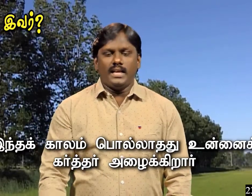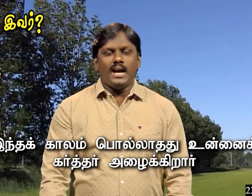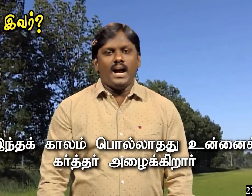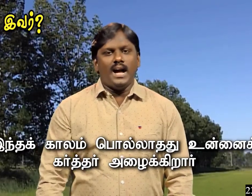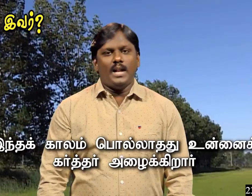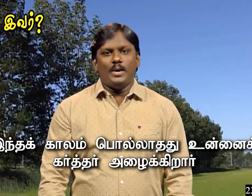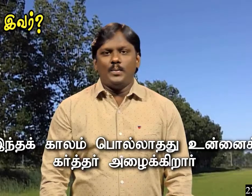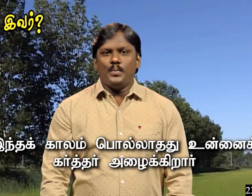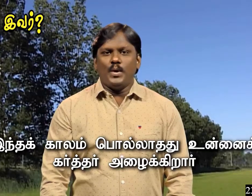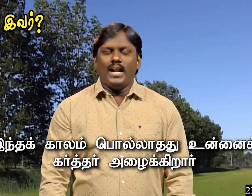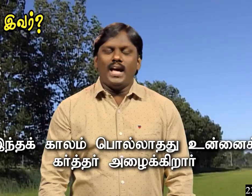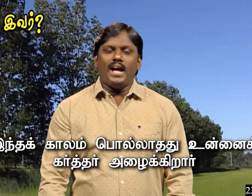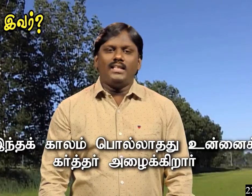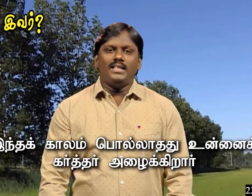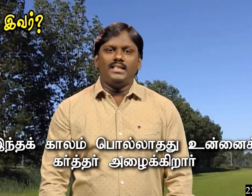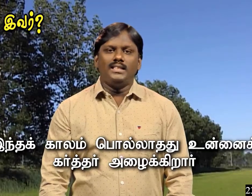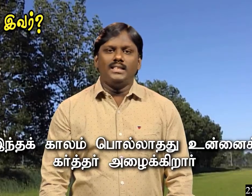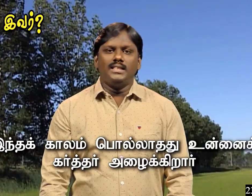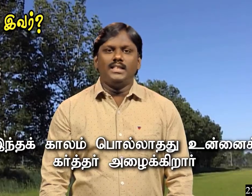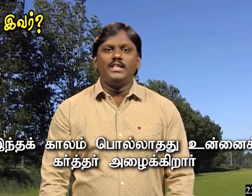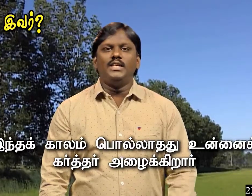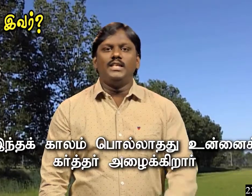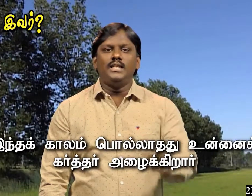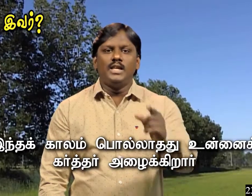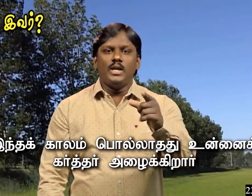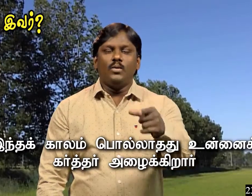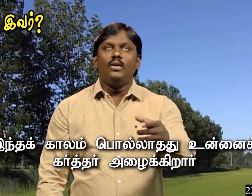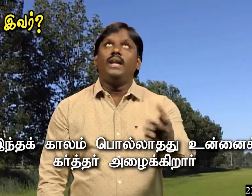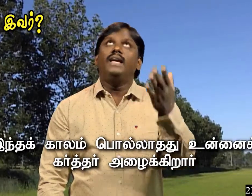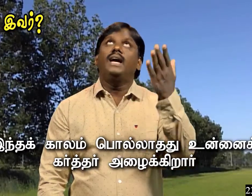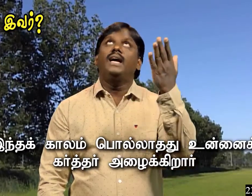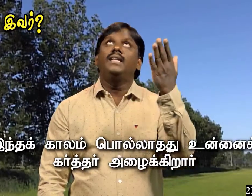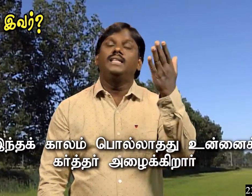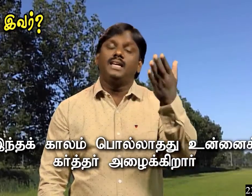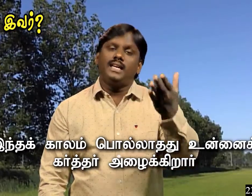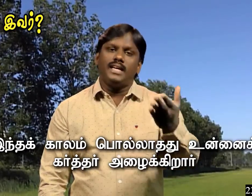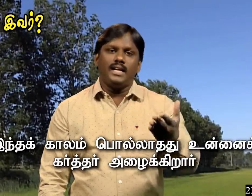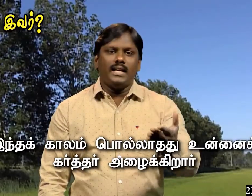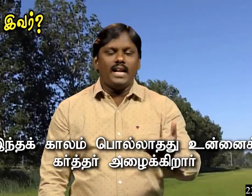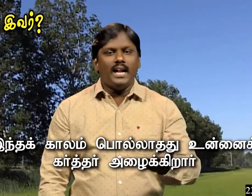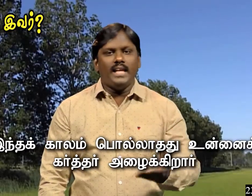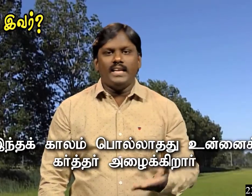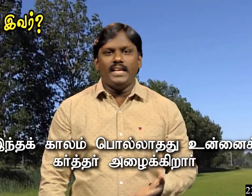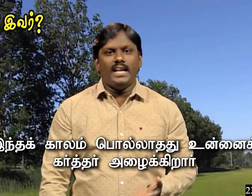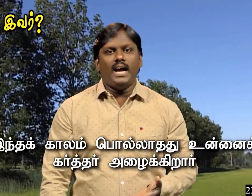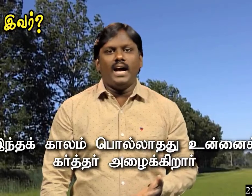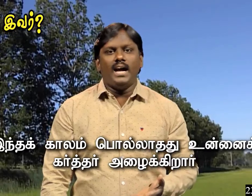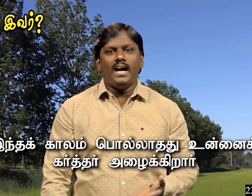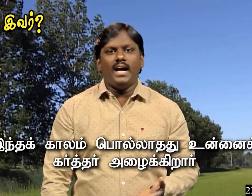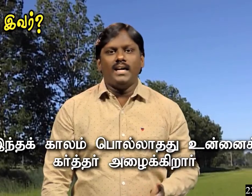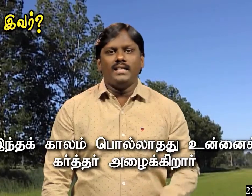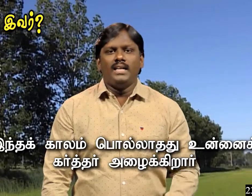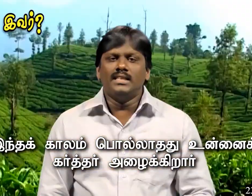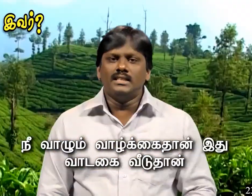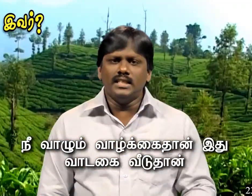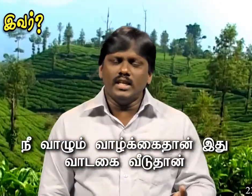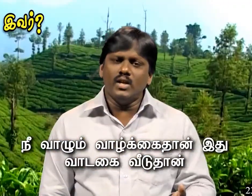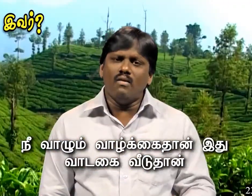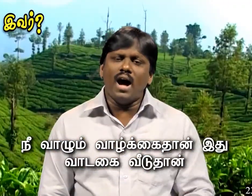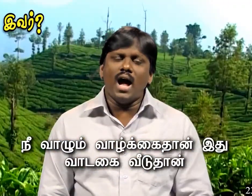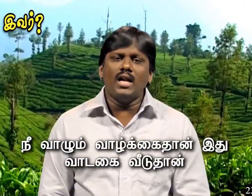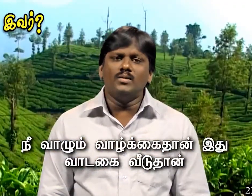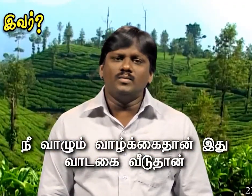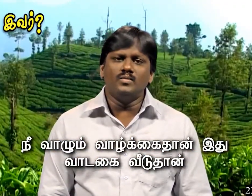இந்த காலம் பொல்லாதது, உன்னை கர்த்தர் அழைக்கிறார்.